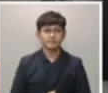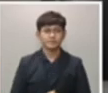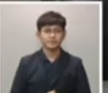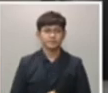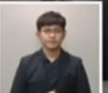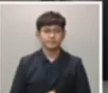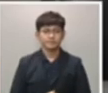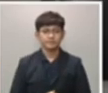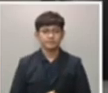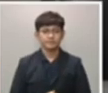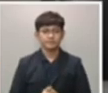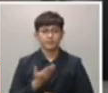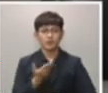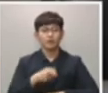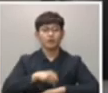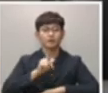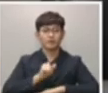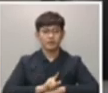ขออนุญาตท่านประธานครับ